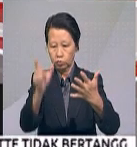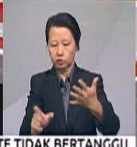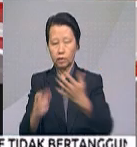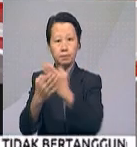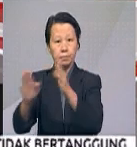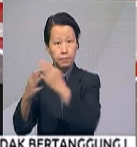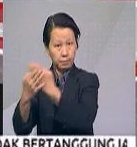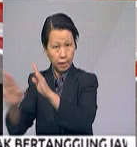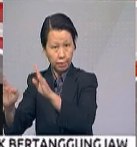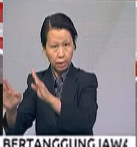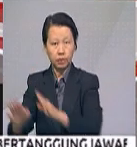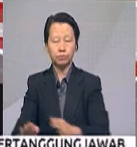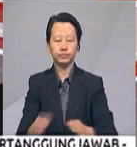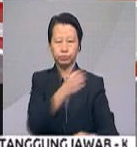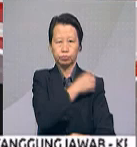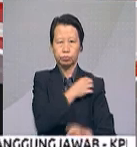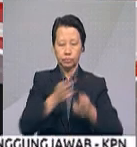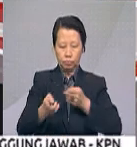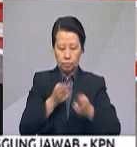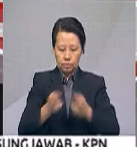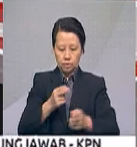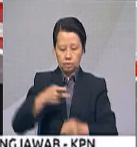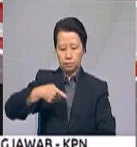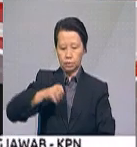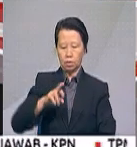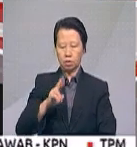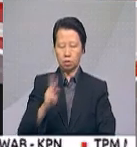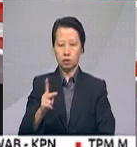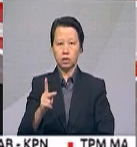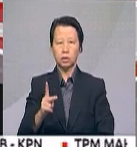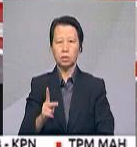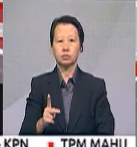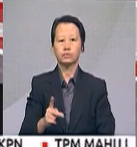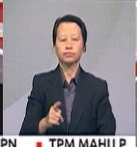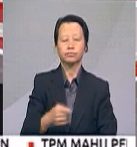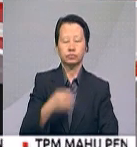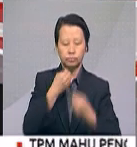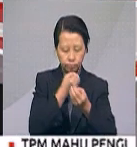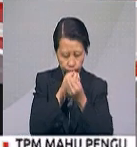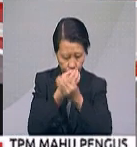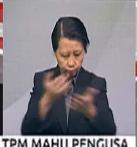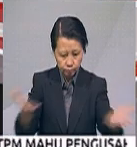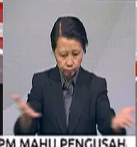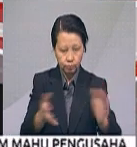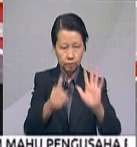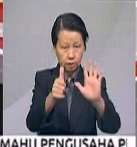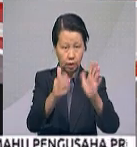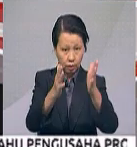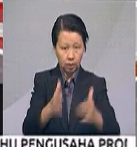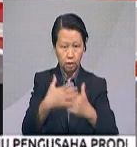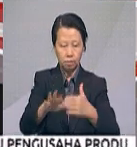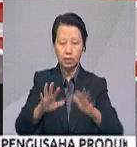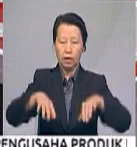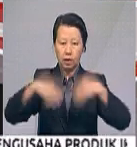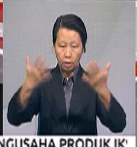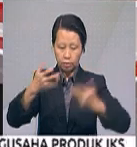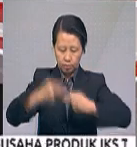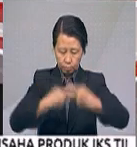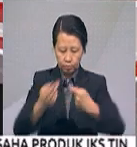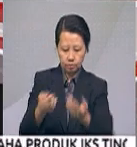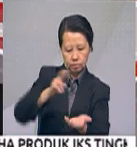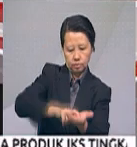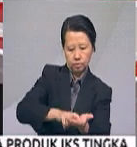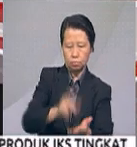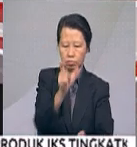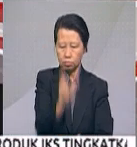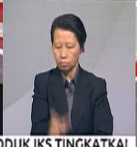bebas. Pegawai pengurus PRK Tanjung Piai Zulkifli Muhammad Tahir mengumumkan demikian selepas tamatnya proses penamaan